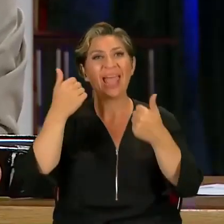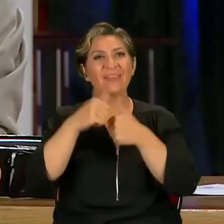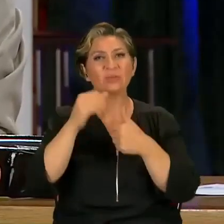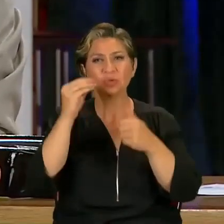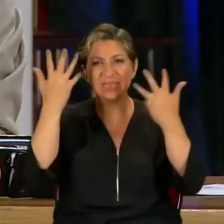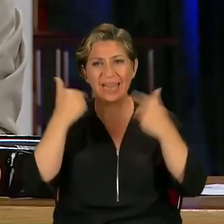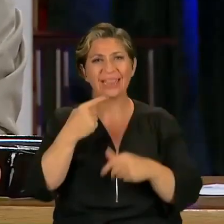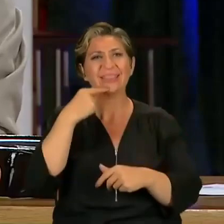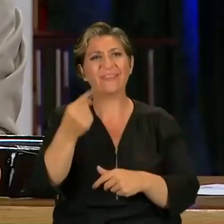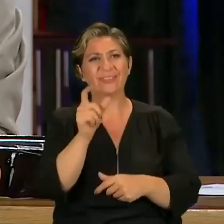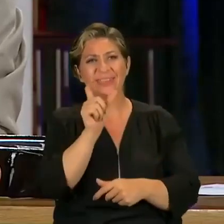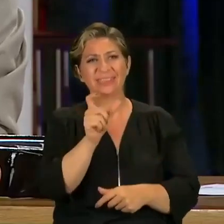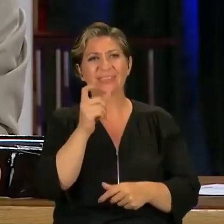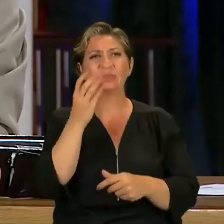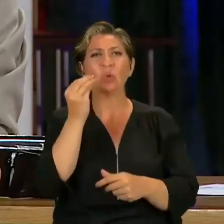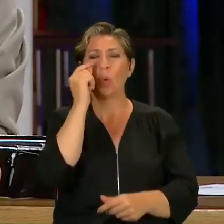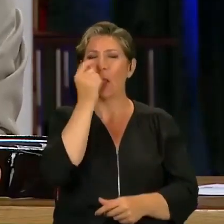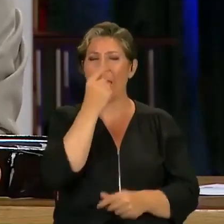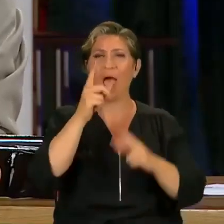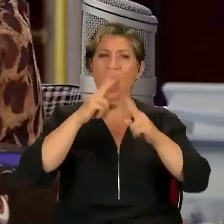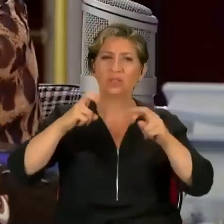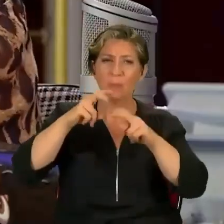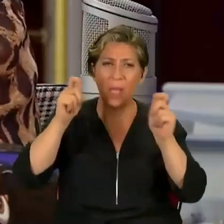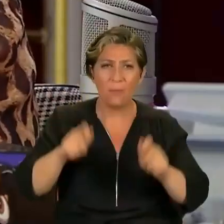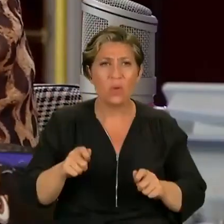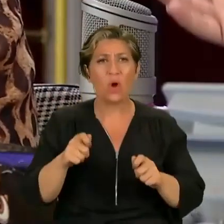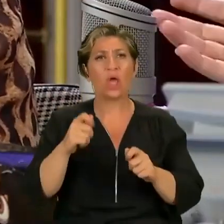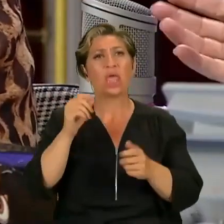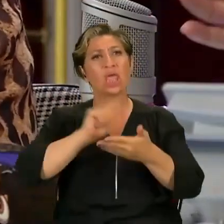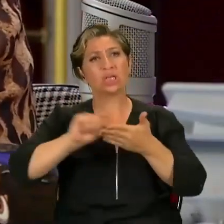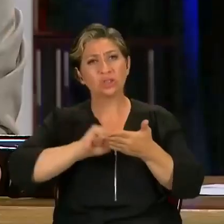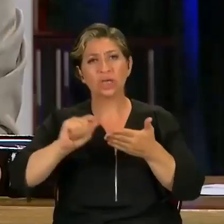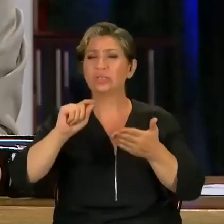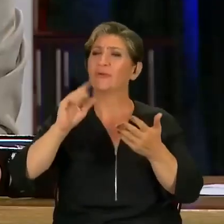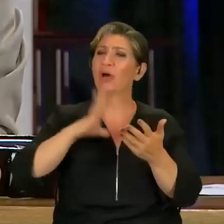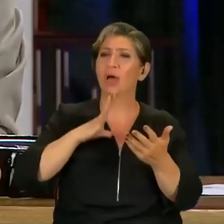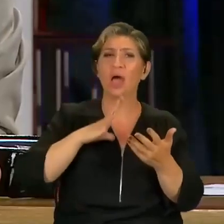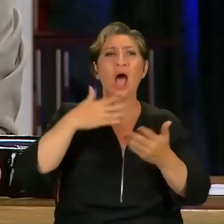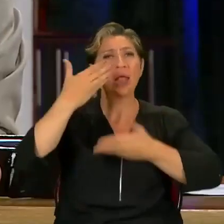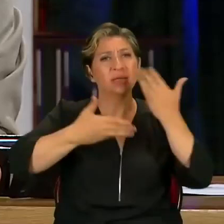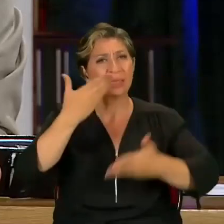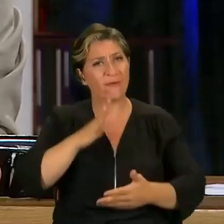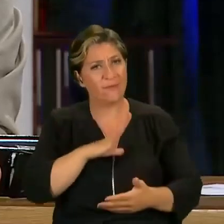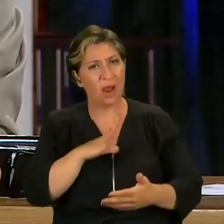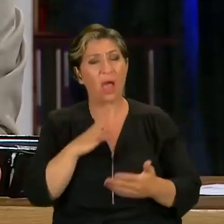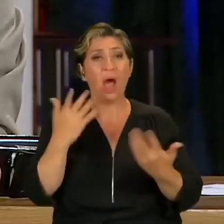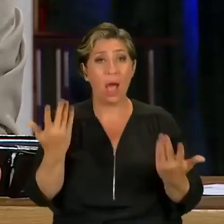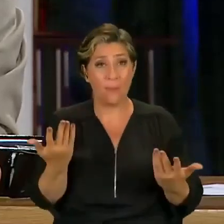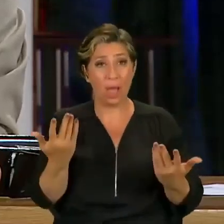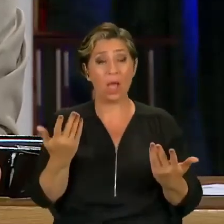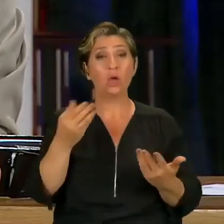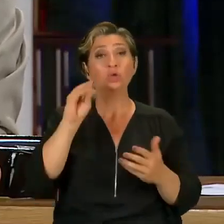bu laflar yürüyor tabii, çocuk gelin. Çok bu konuda araştırmalar yapılıyor, yazılan çizilenler var, anlatılanlar var